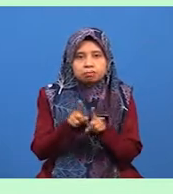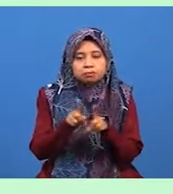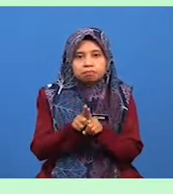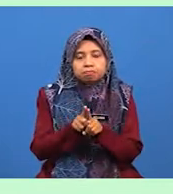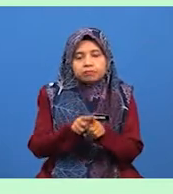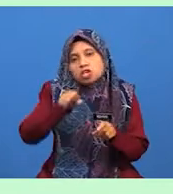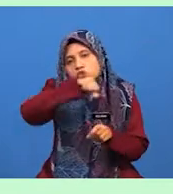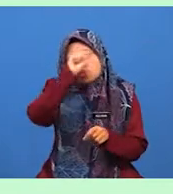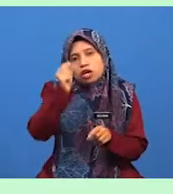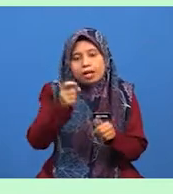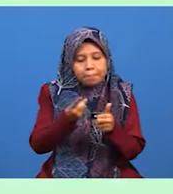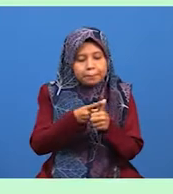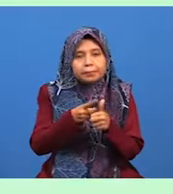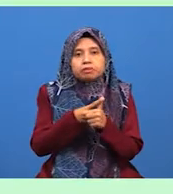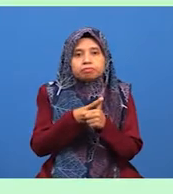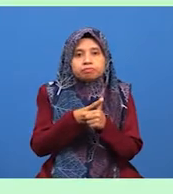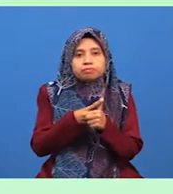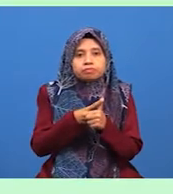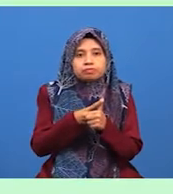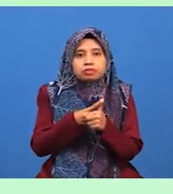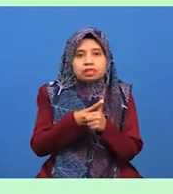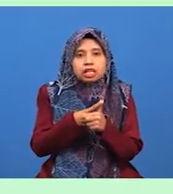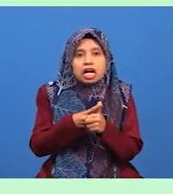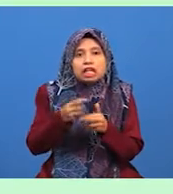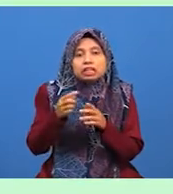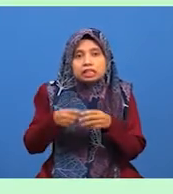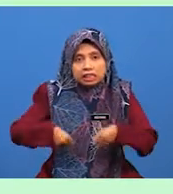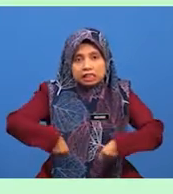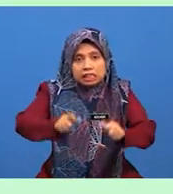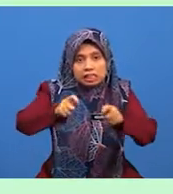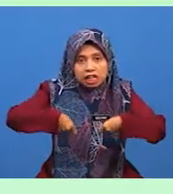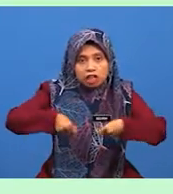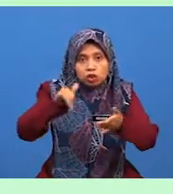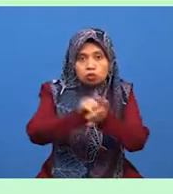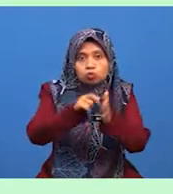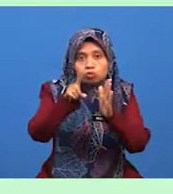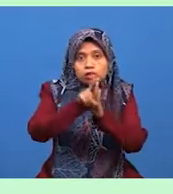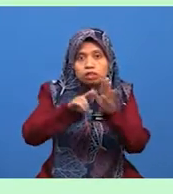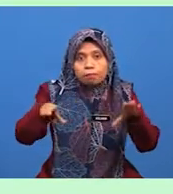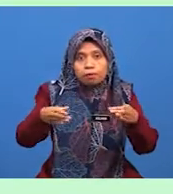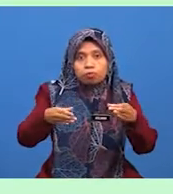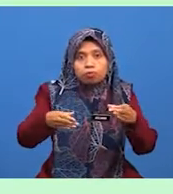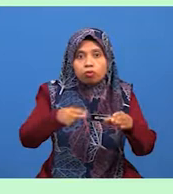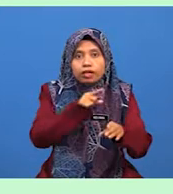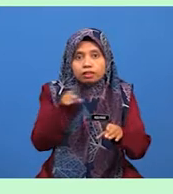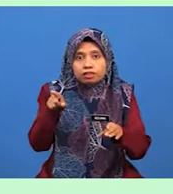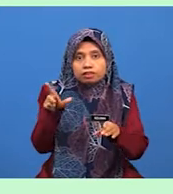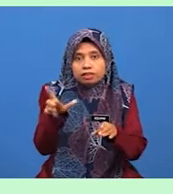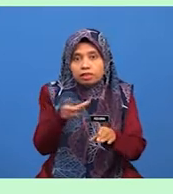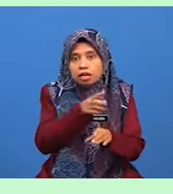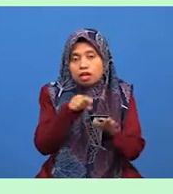Soalan yang pertama, tikar itu diperbuat ruang jawapan daun